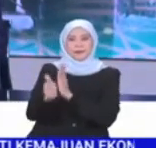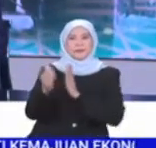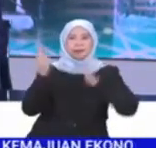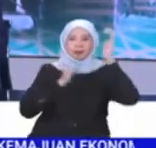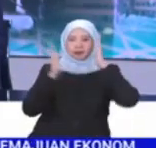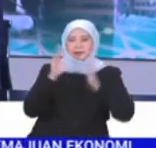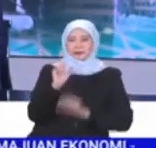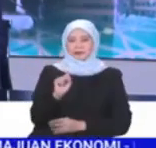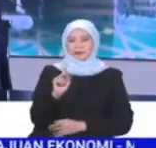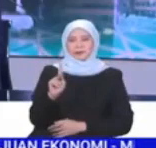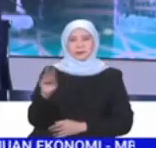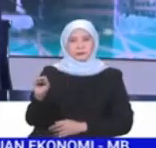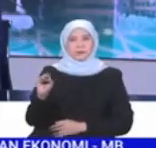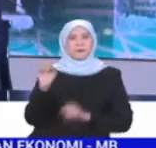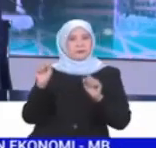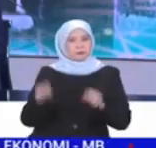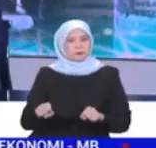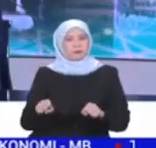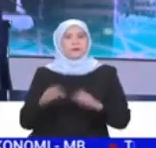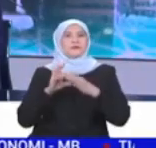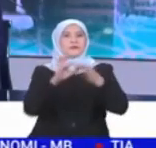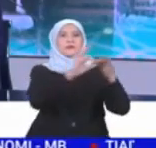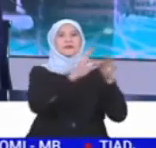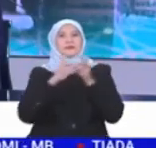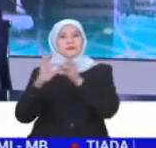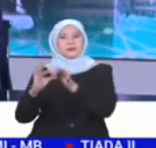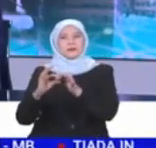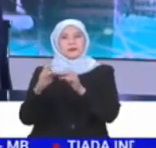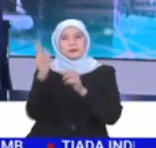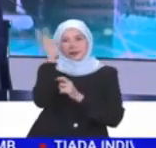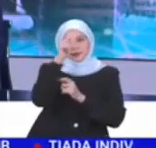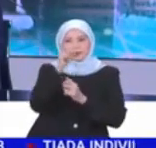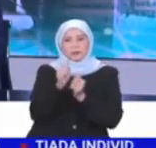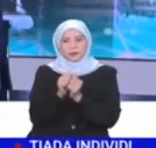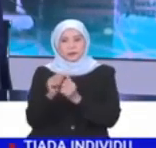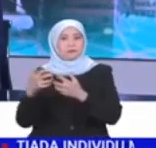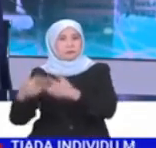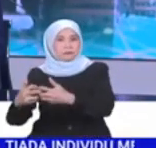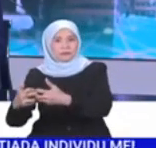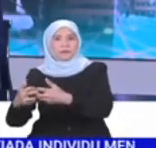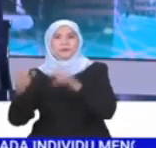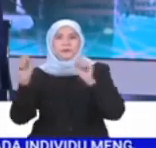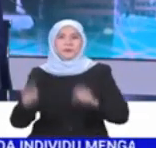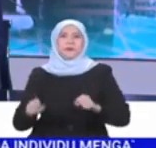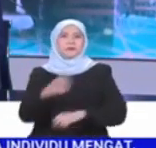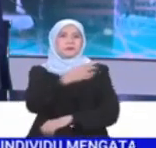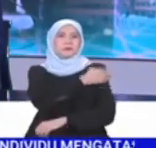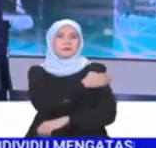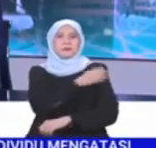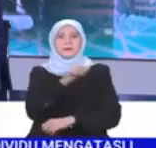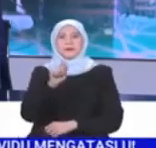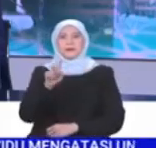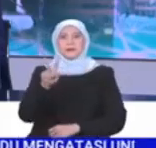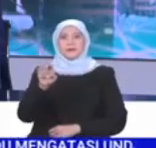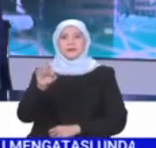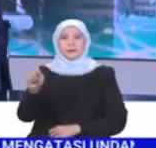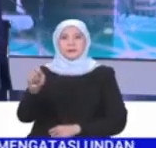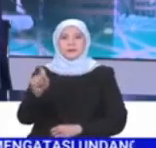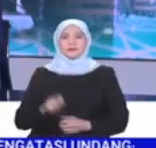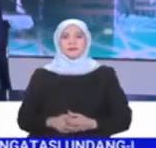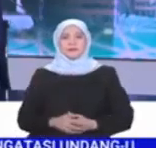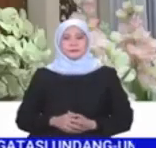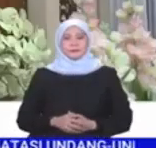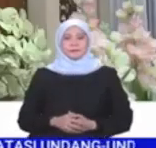Malaysia SKM dan ia memerlukan kerjasama rapat kerajaan dan industri bagi memperkasa TVET.